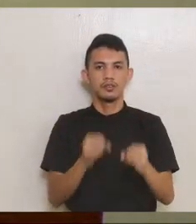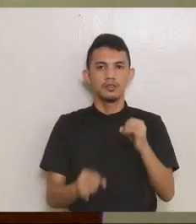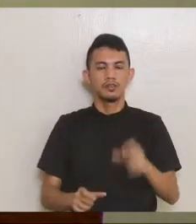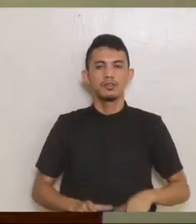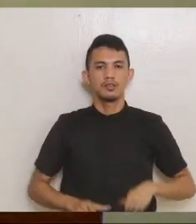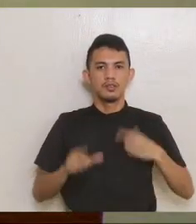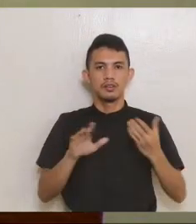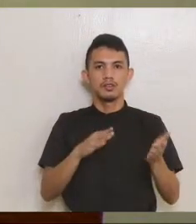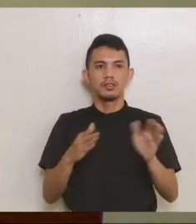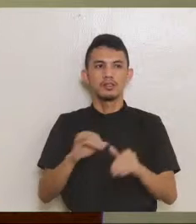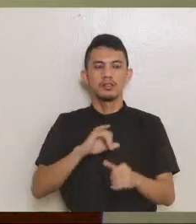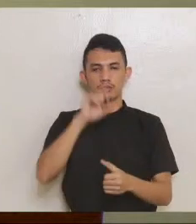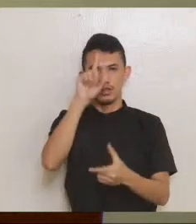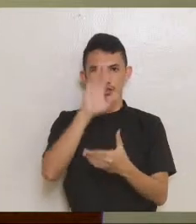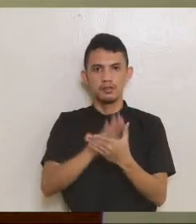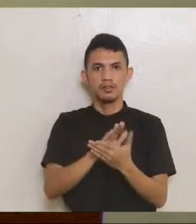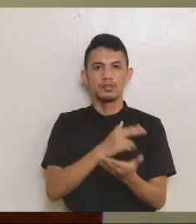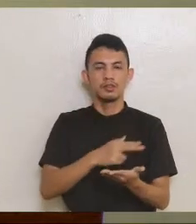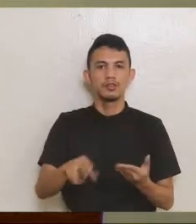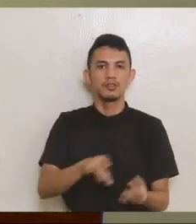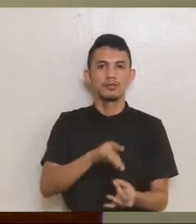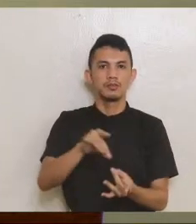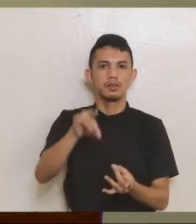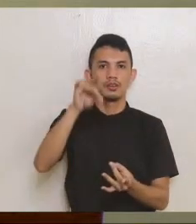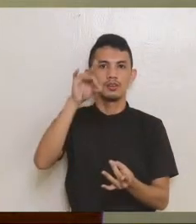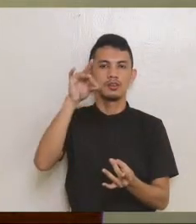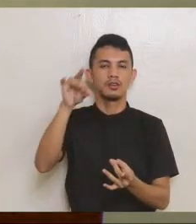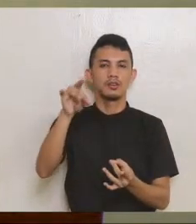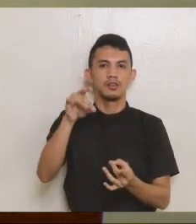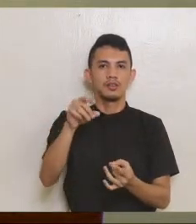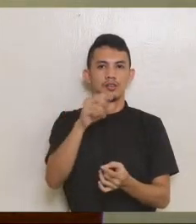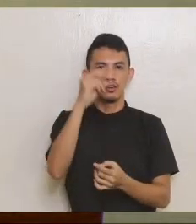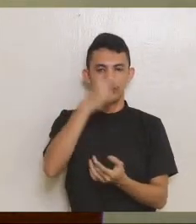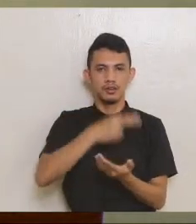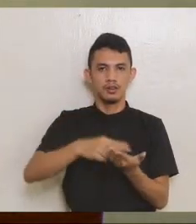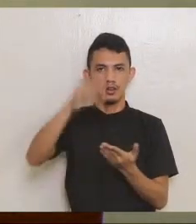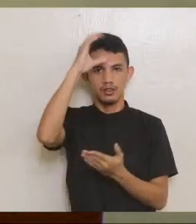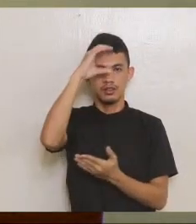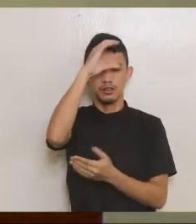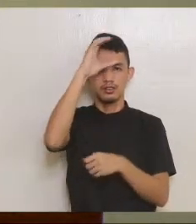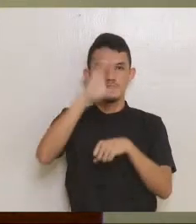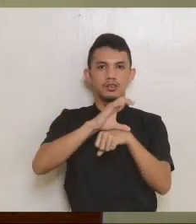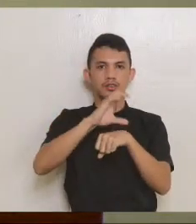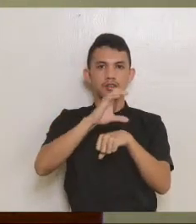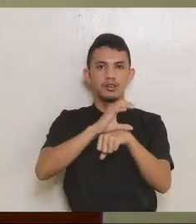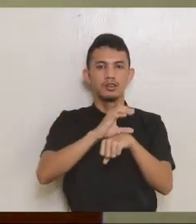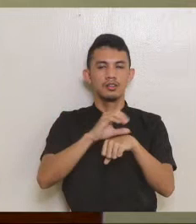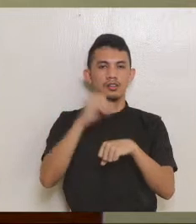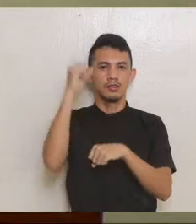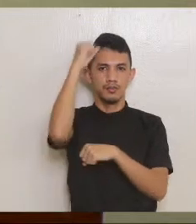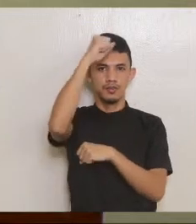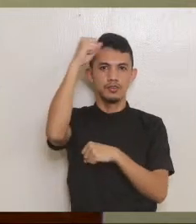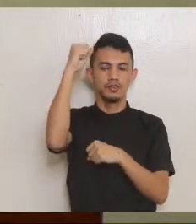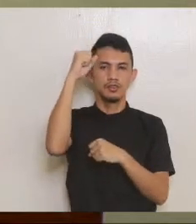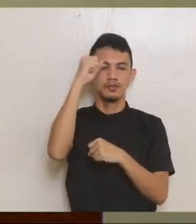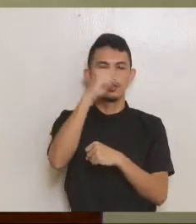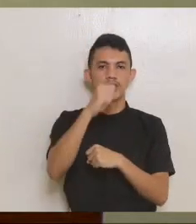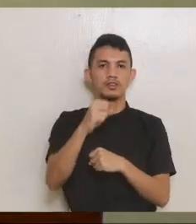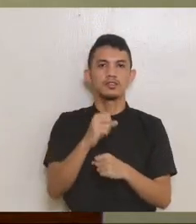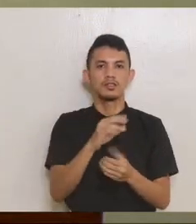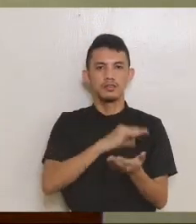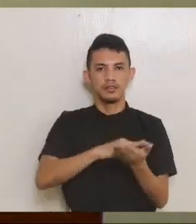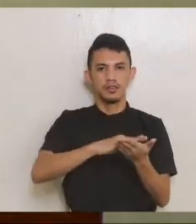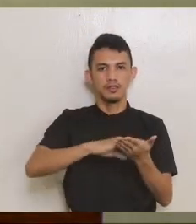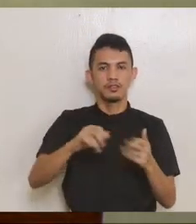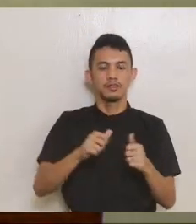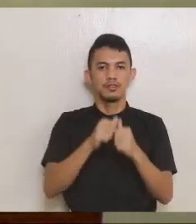minatay. Nagato ako sa Espiritu Santo, sa Santos Katoliko ng simbahan, sa panagambit sa mga santos, sa kapasayloan